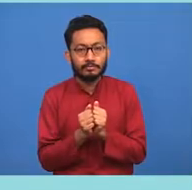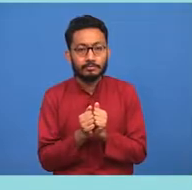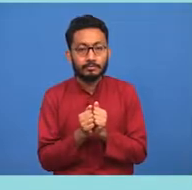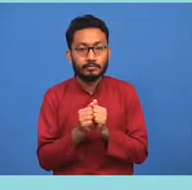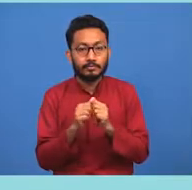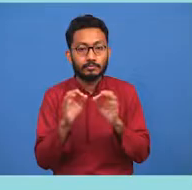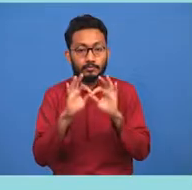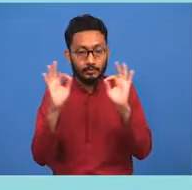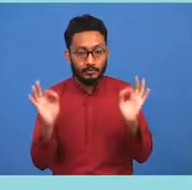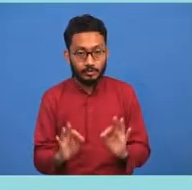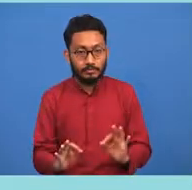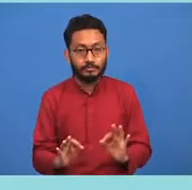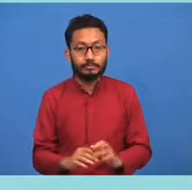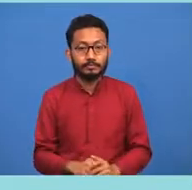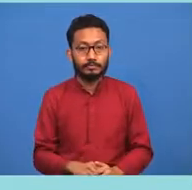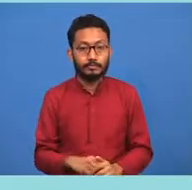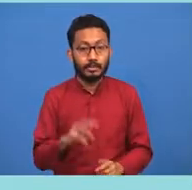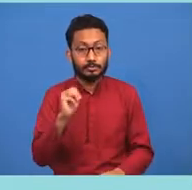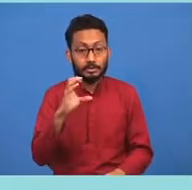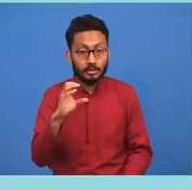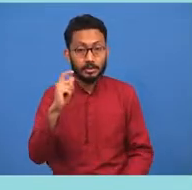titah, iaitu